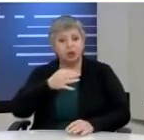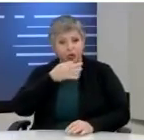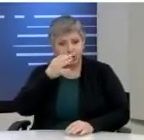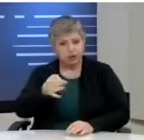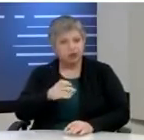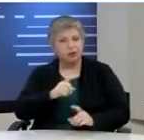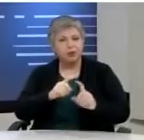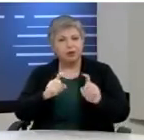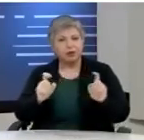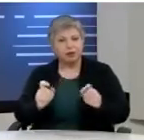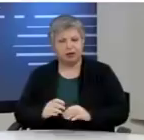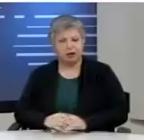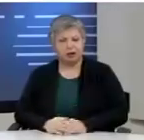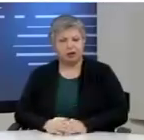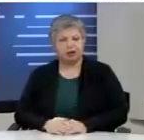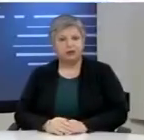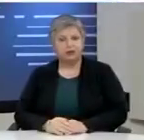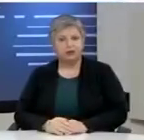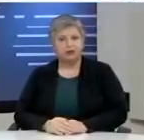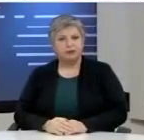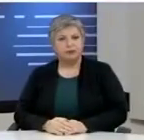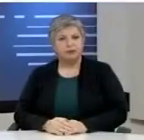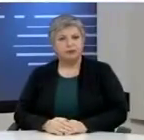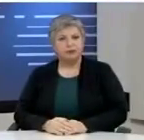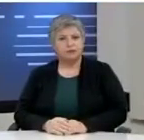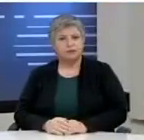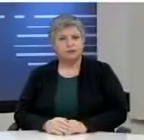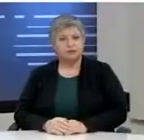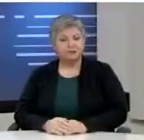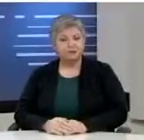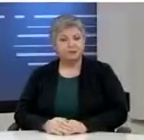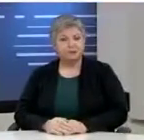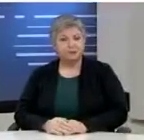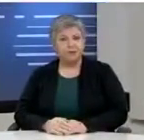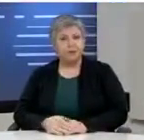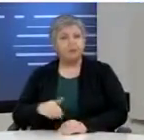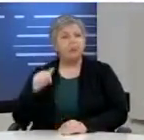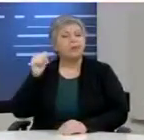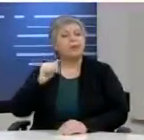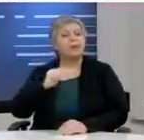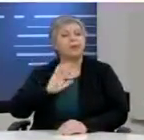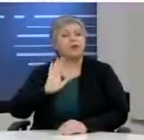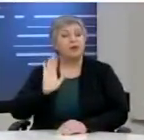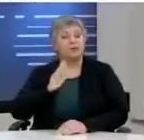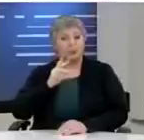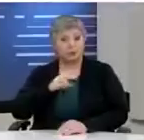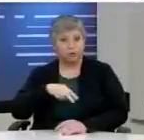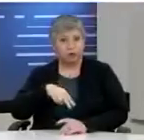Ήσυχα παρακαλώ. Ελάτε. Η αλήθεια επίσης είναι... Ελάτε. Ότι